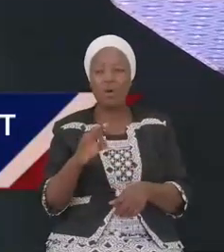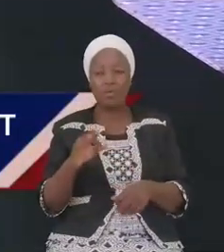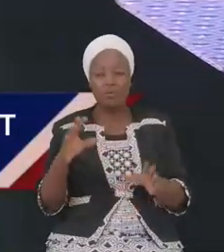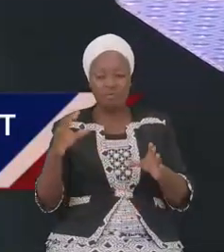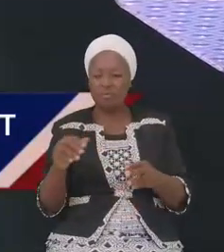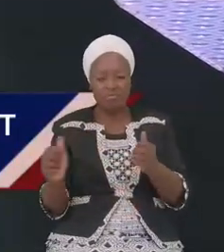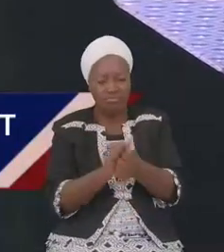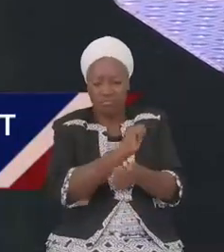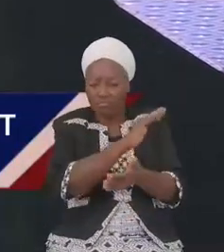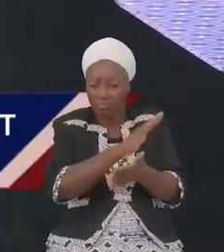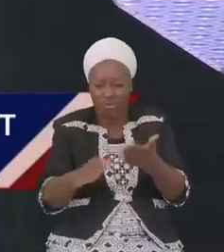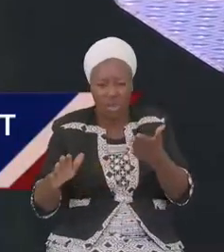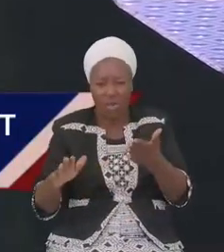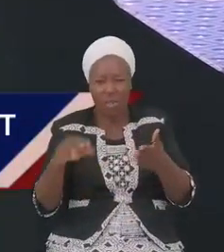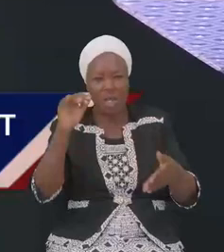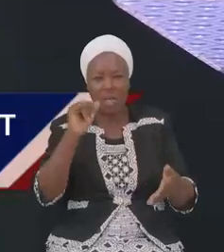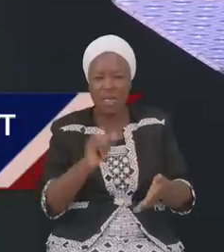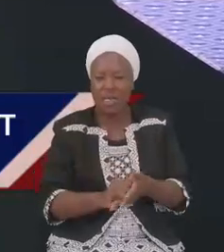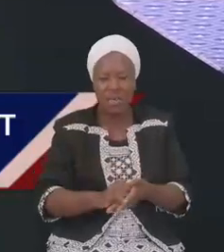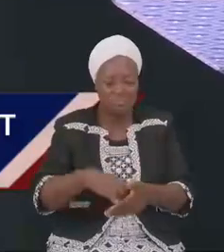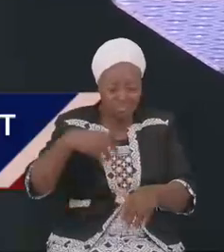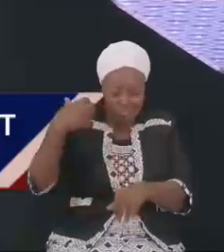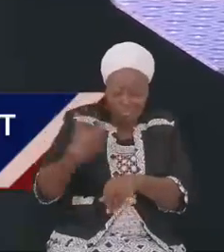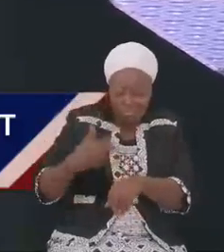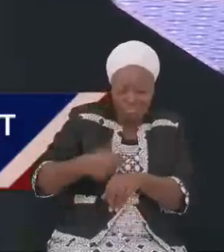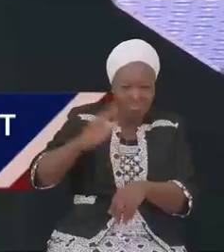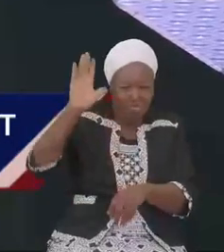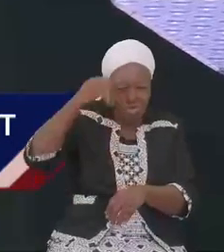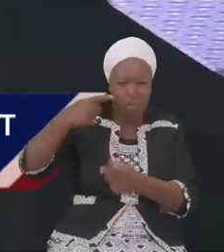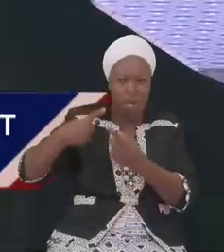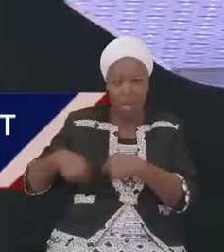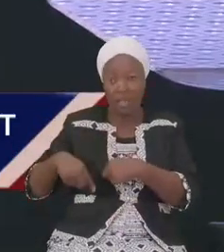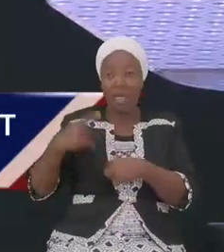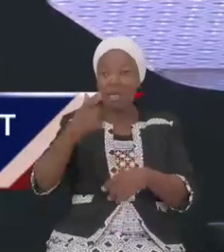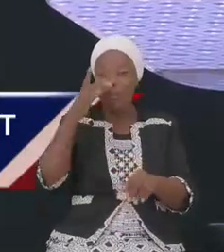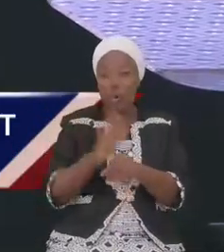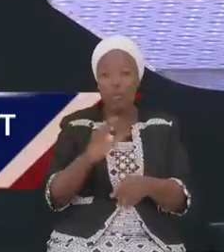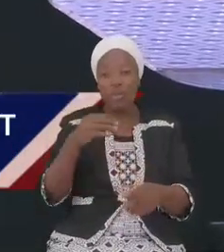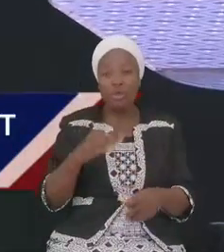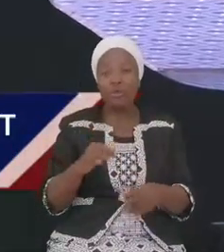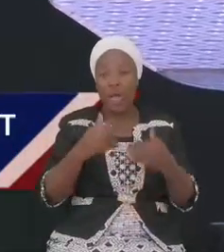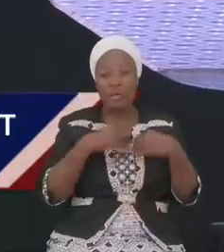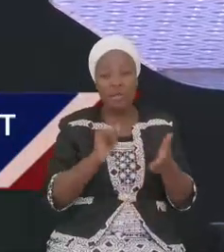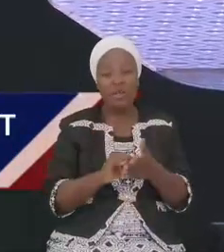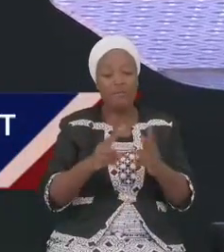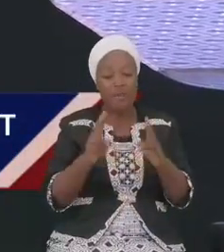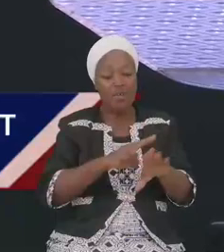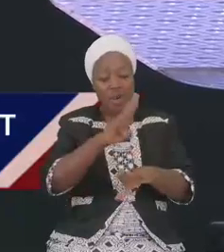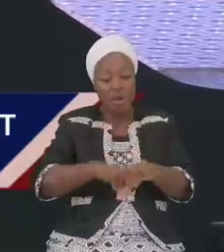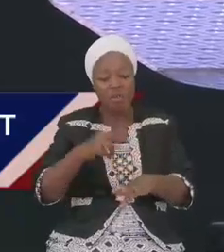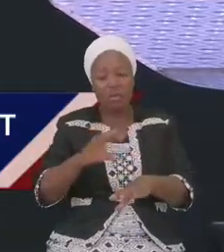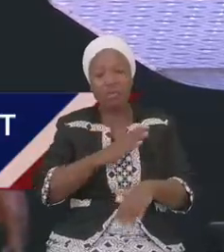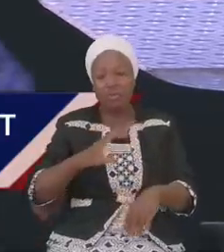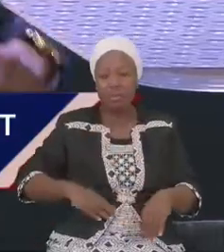se dépouiller du cœur endurci, du cœur de pierre, la promesse d'avoir la nature de Christ en